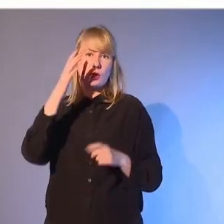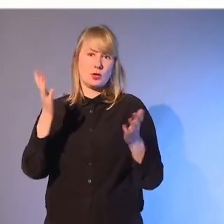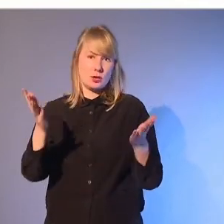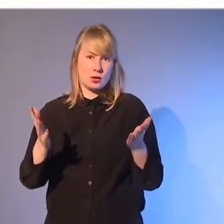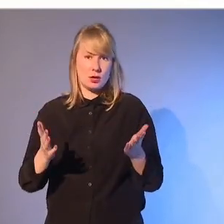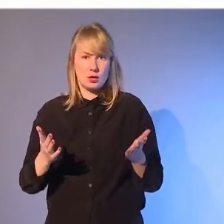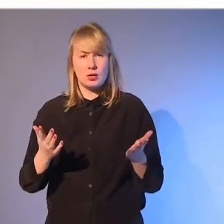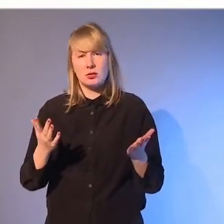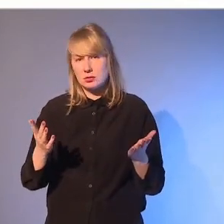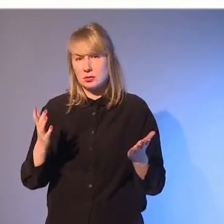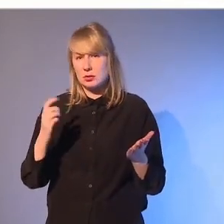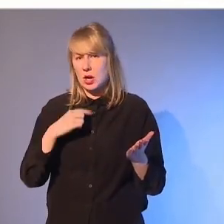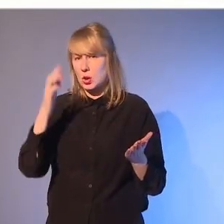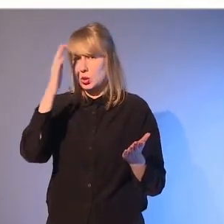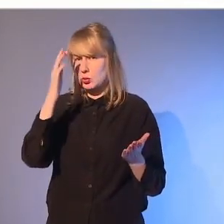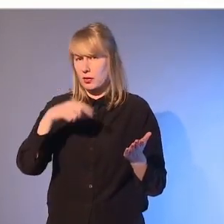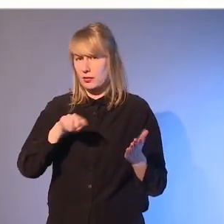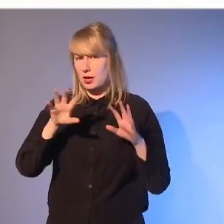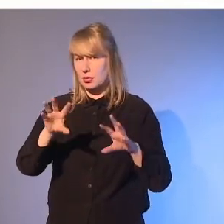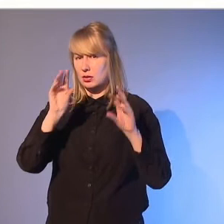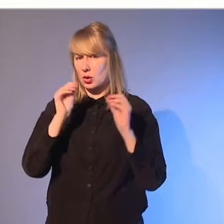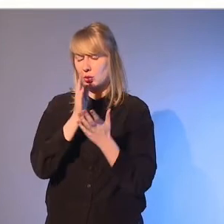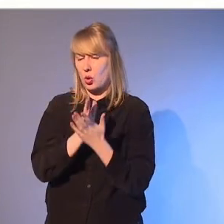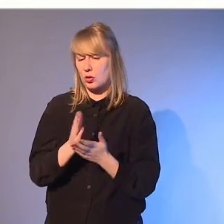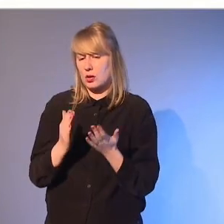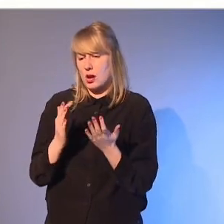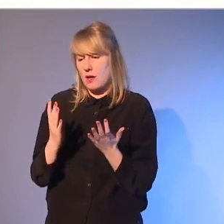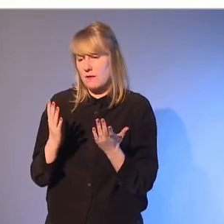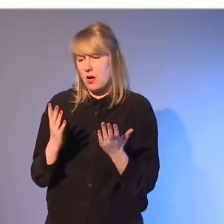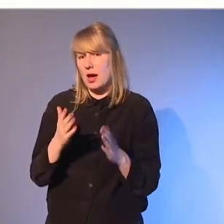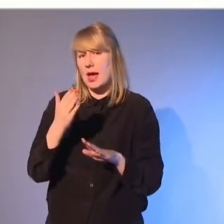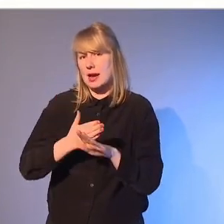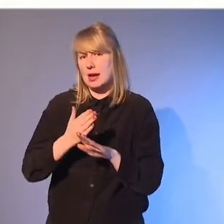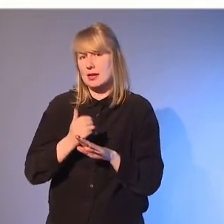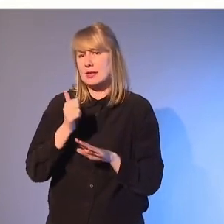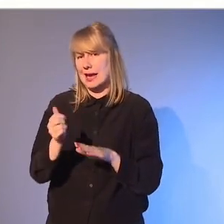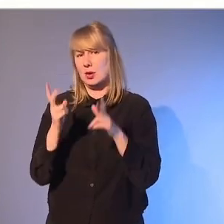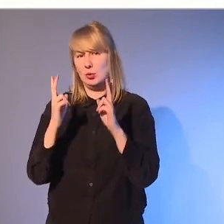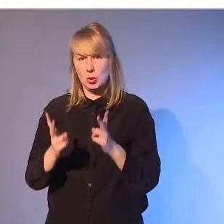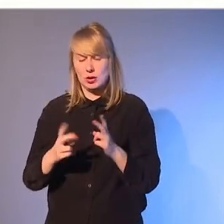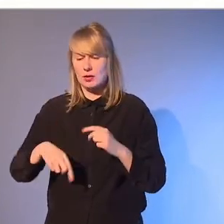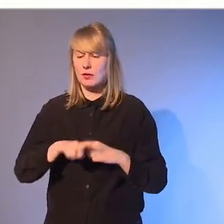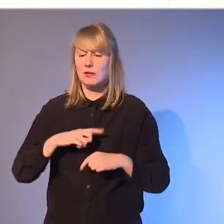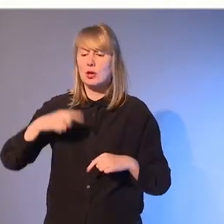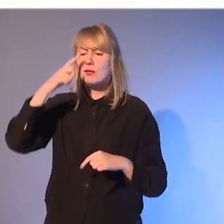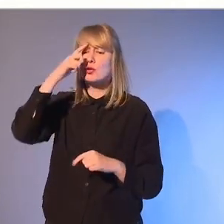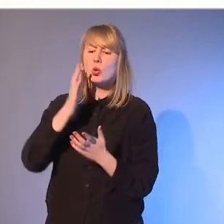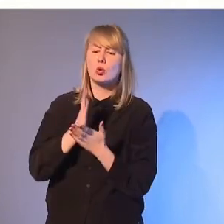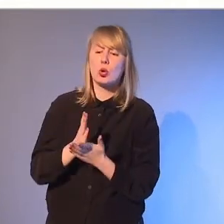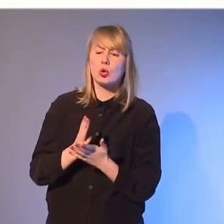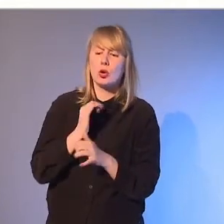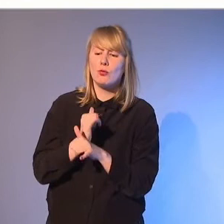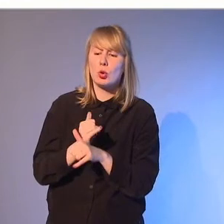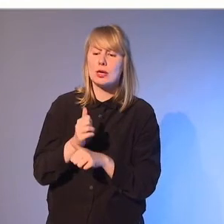Og spørsmålet er jo da, forstår vi nok av hva er det elevene basker med? Forstår vi nok av hvordan